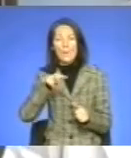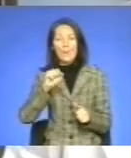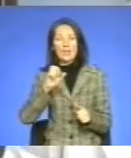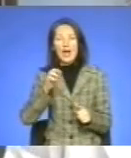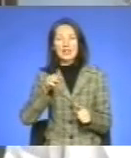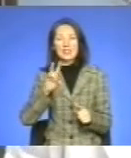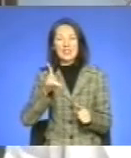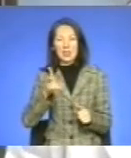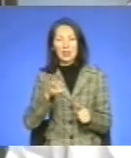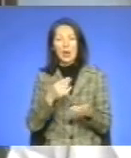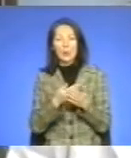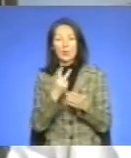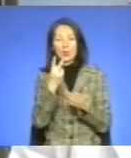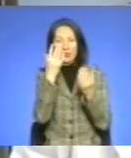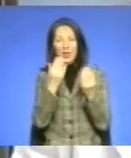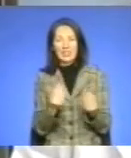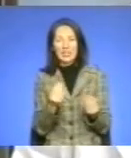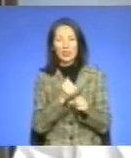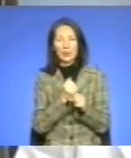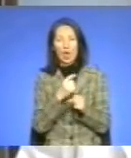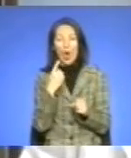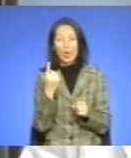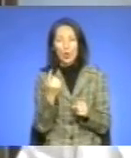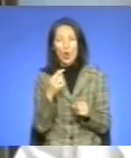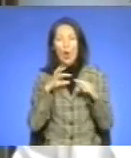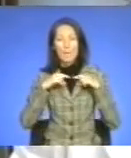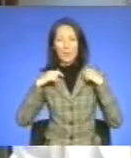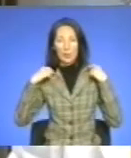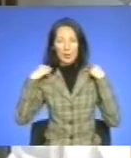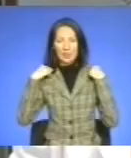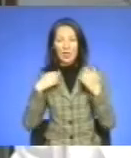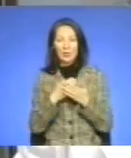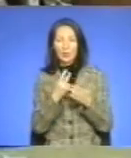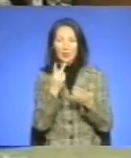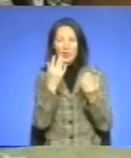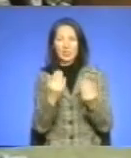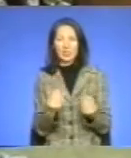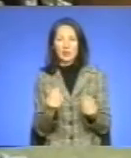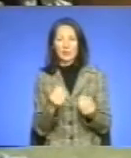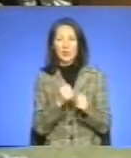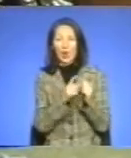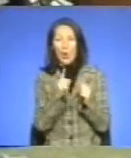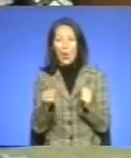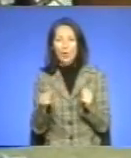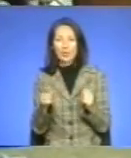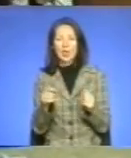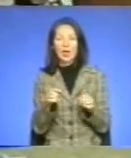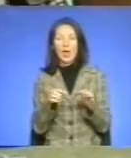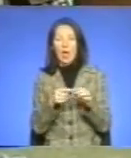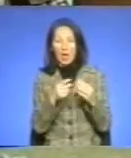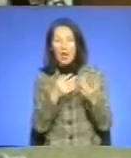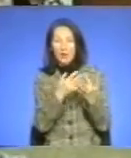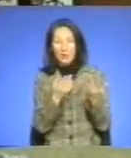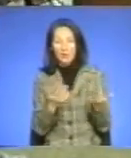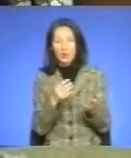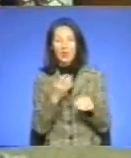Приблизно 2 дні на виготовлення одного намиста, приблизно 2 дні. Кожен представлений витвір – частинка душі і